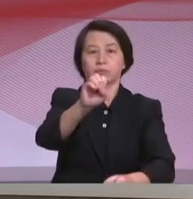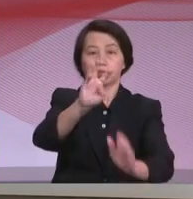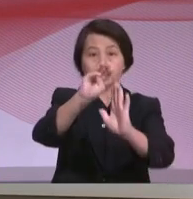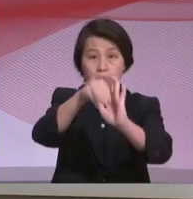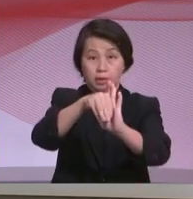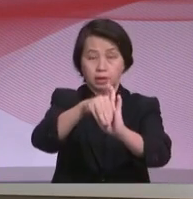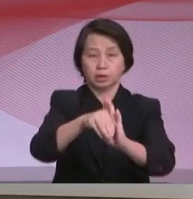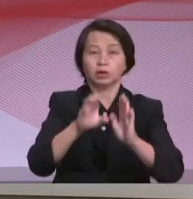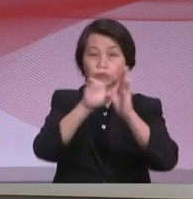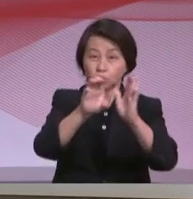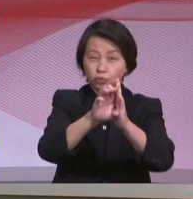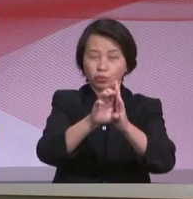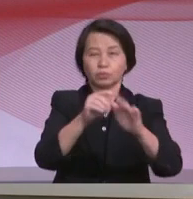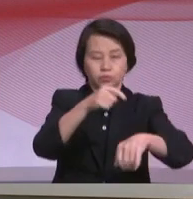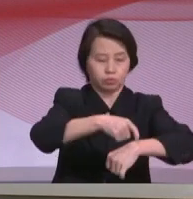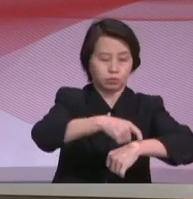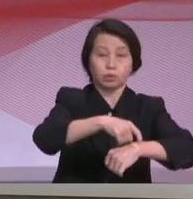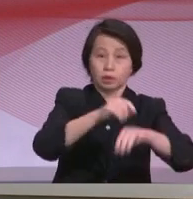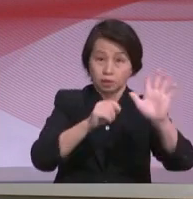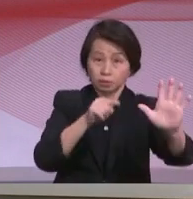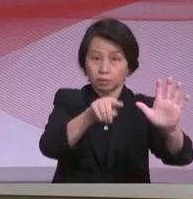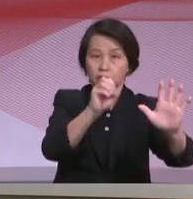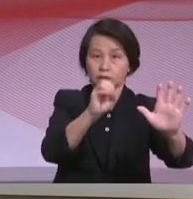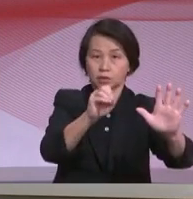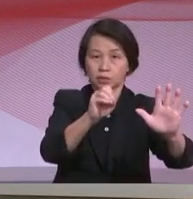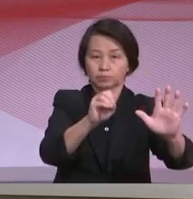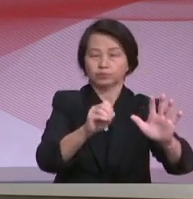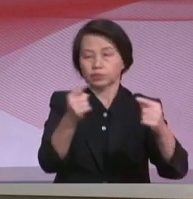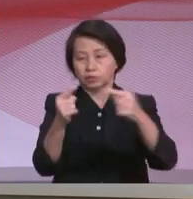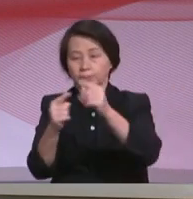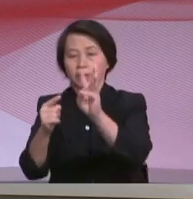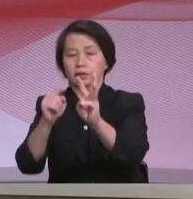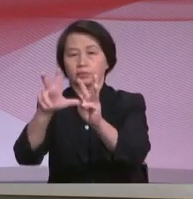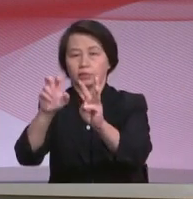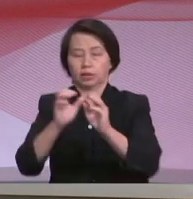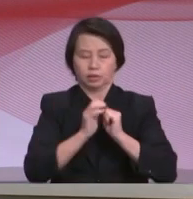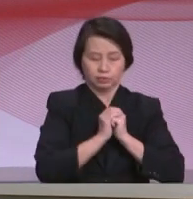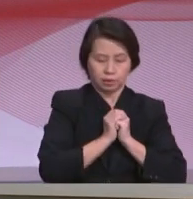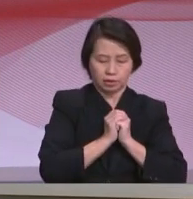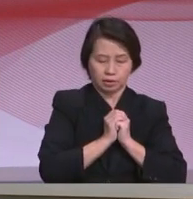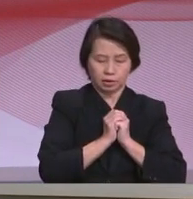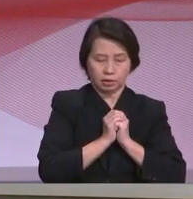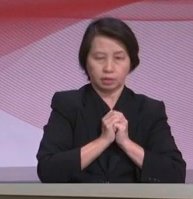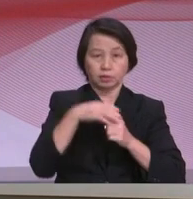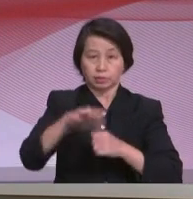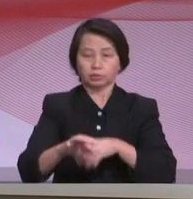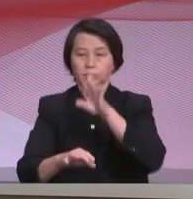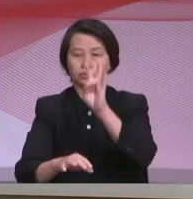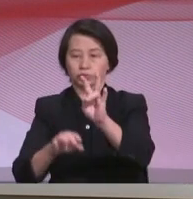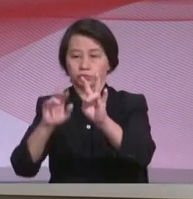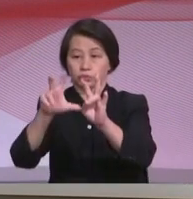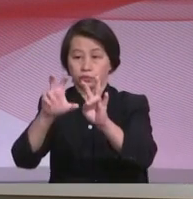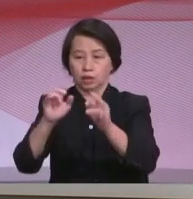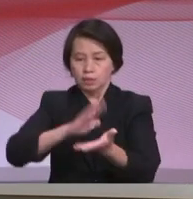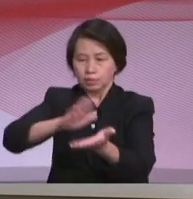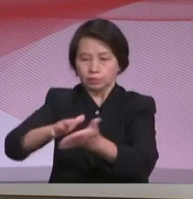Sebagai contoh, pukul 5 misalnya sehingga 6.30 sesi pertama sembahyang, 6.30 hingga 7 suku